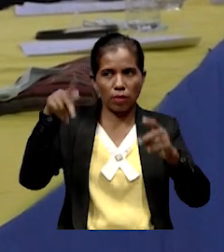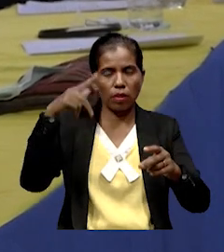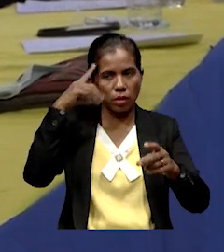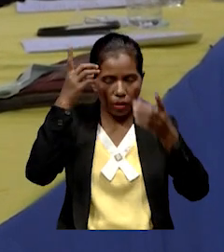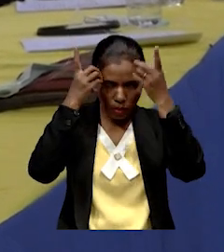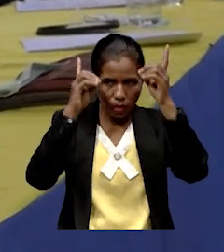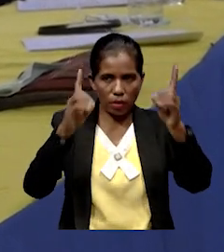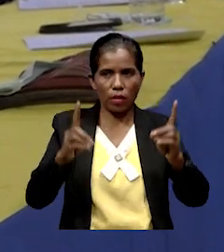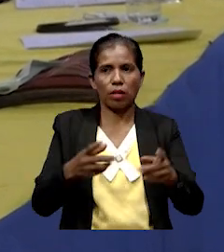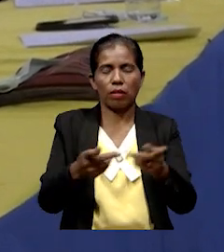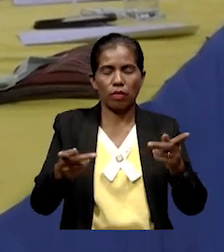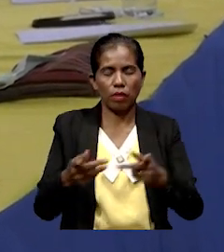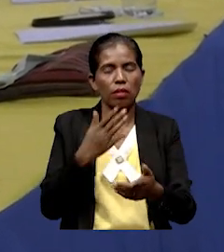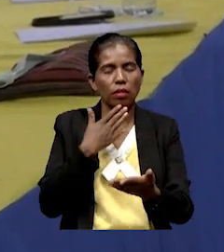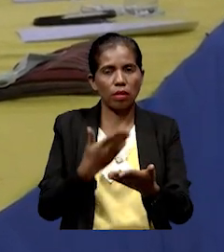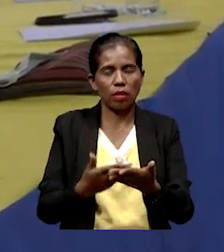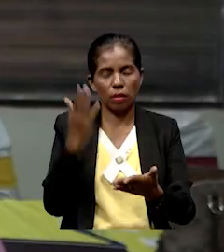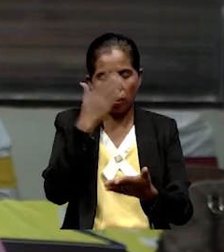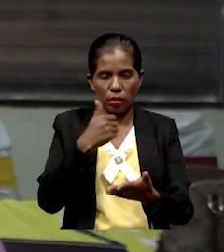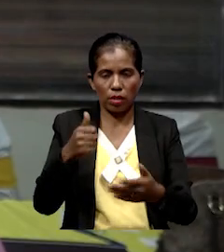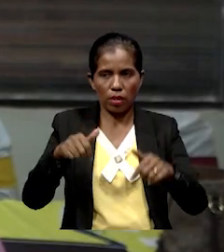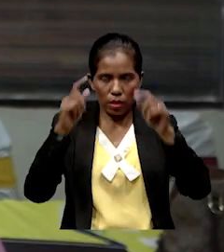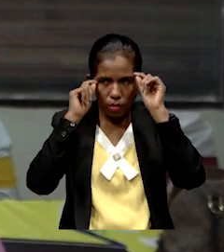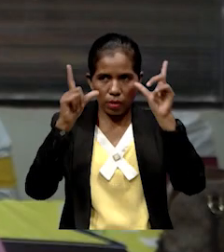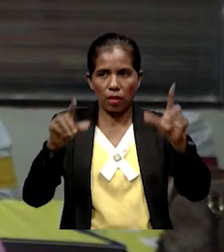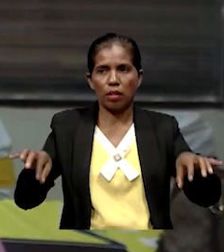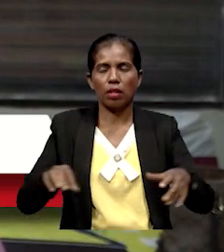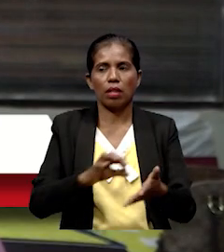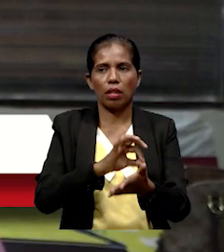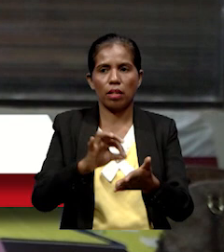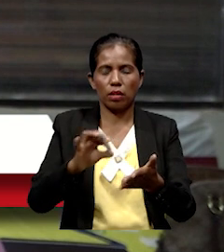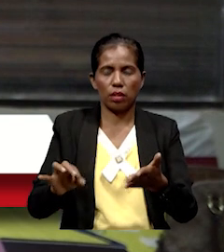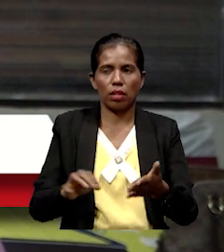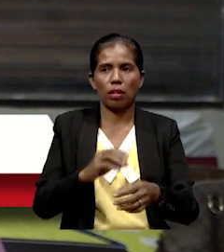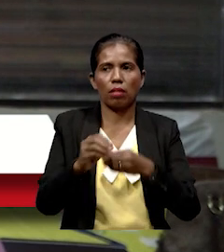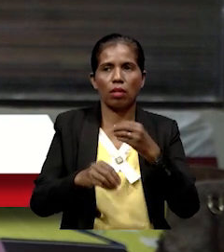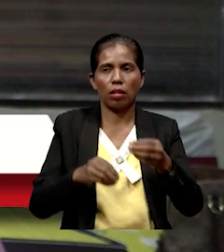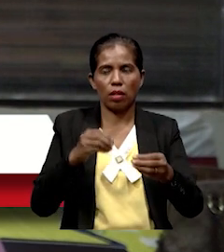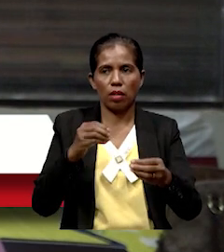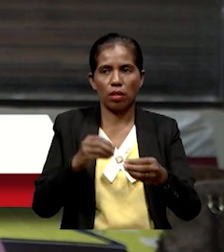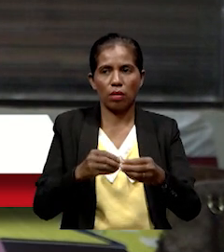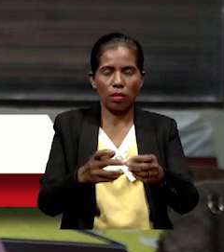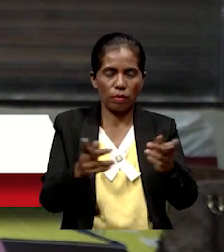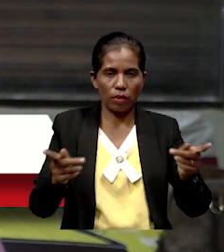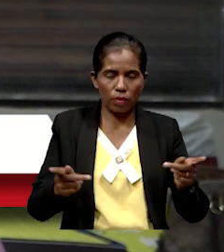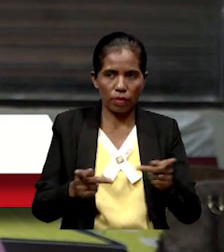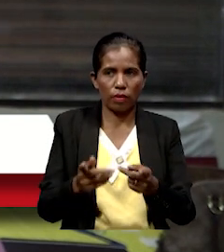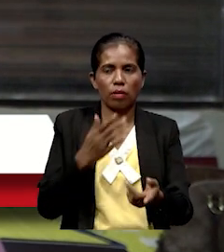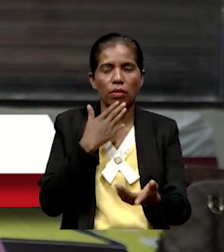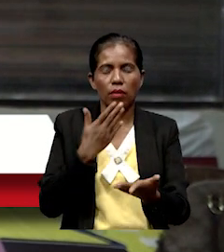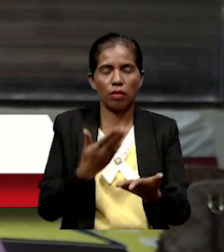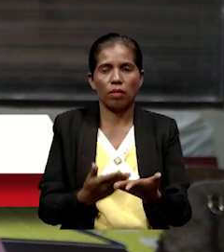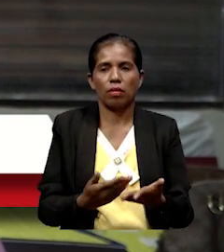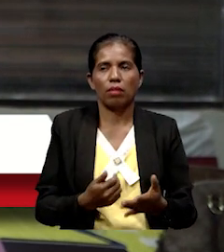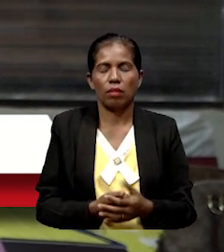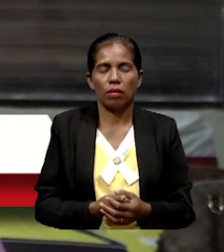itu turisme ia Timor Leste Weasel nakokno Bang Pizza Hut waktu di SMU ekoturisme